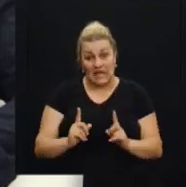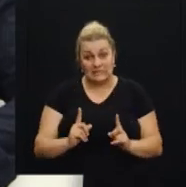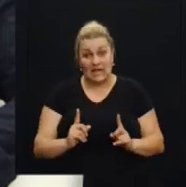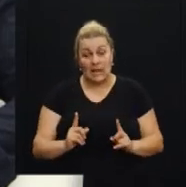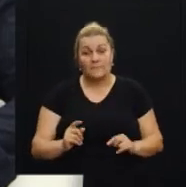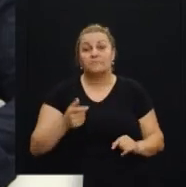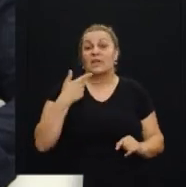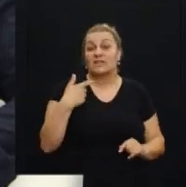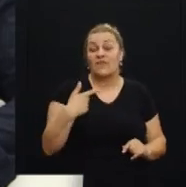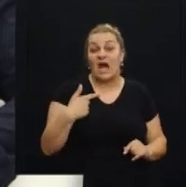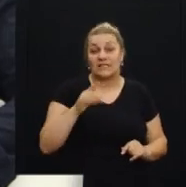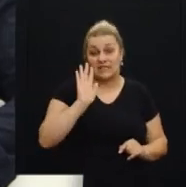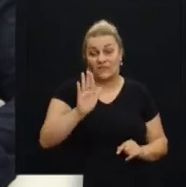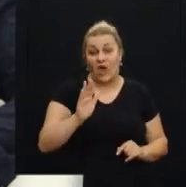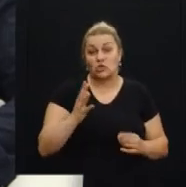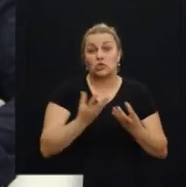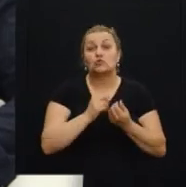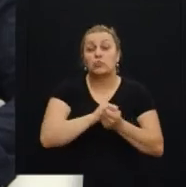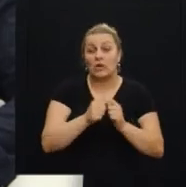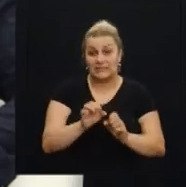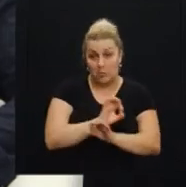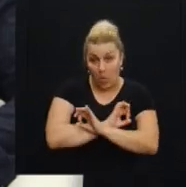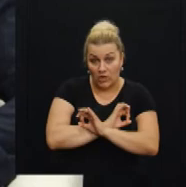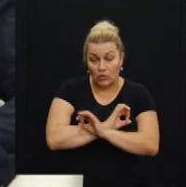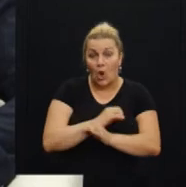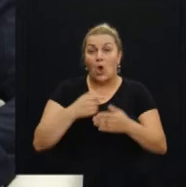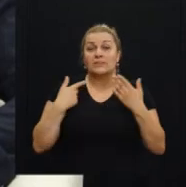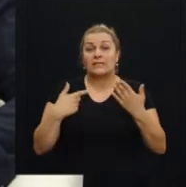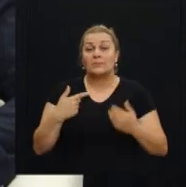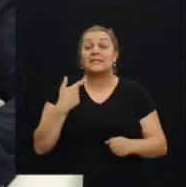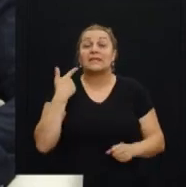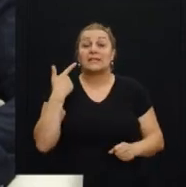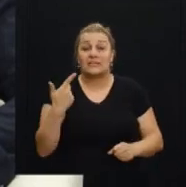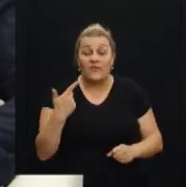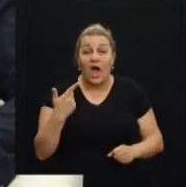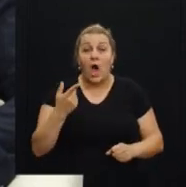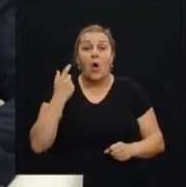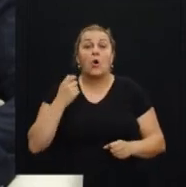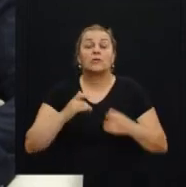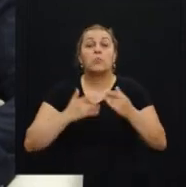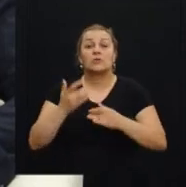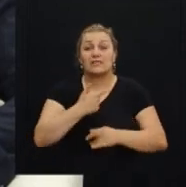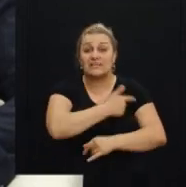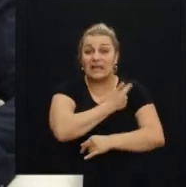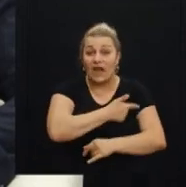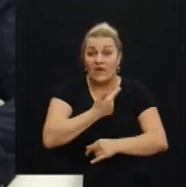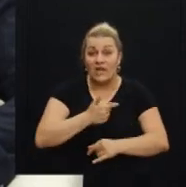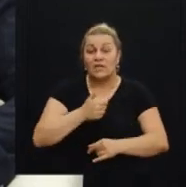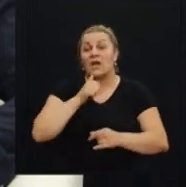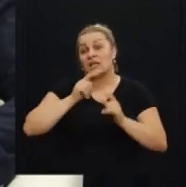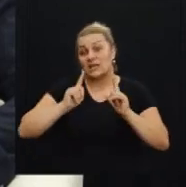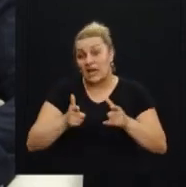20, ako ne varam se, vaših suboraca je poginulo, 72 je čak od posljedica ranjavanja rata